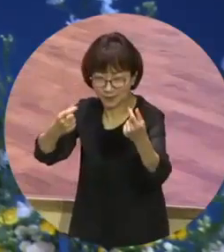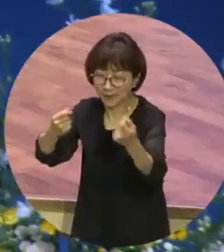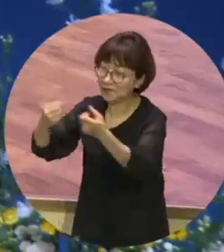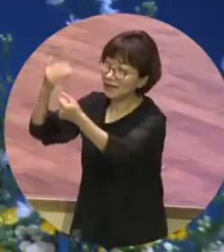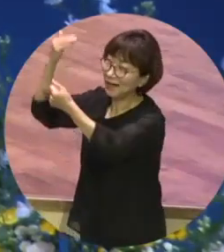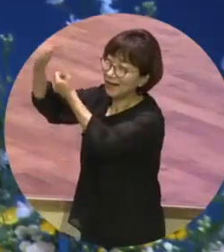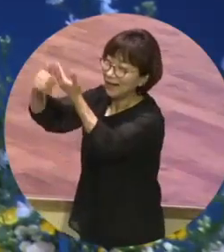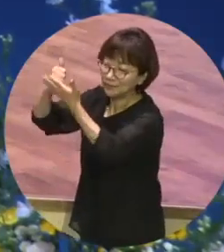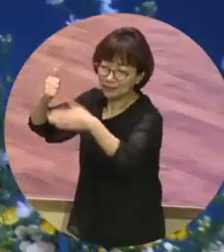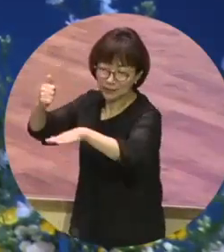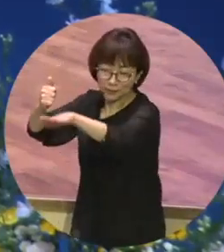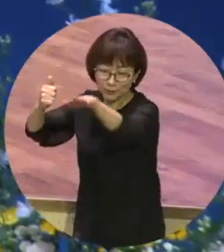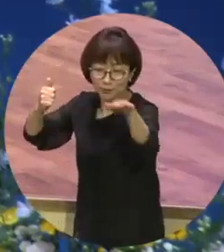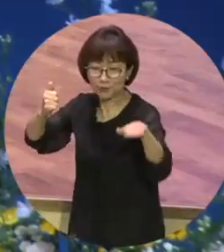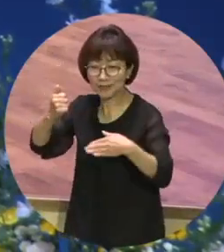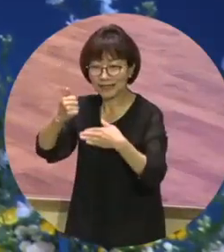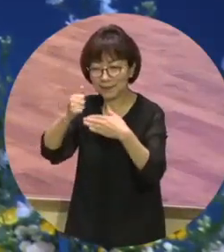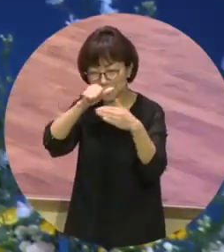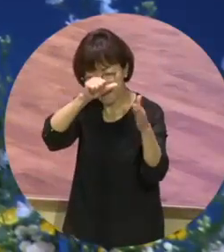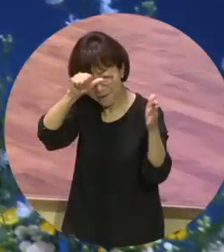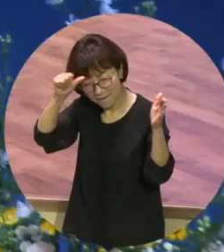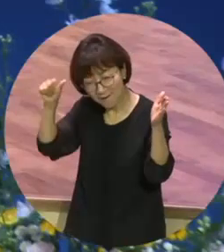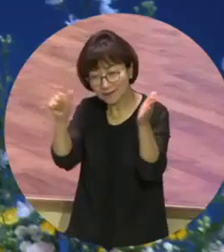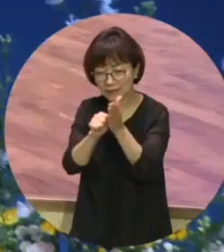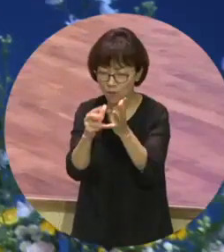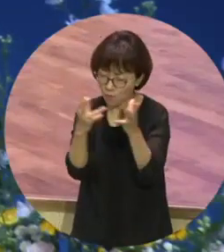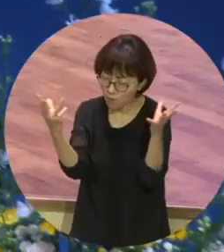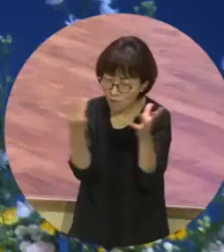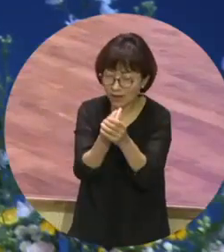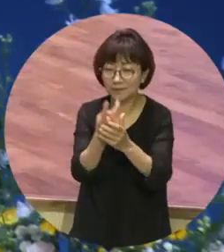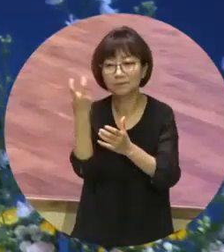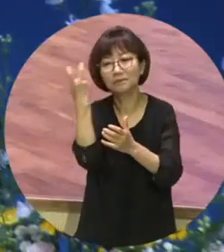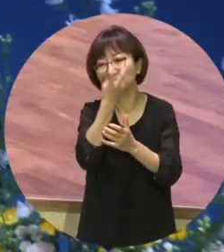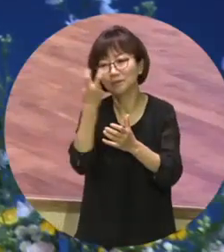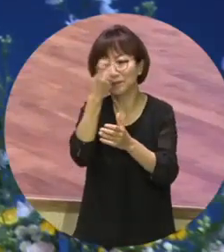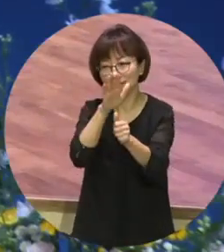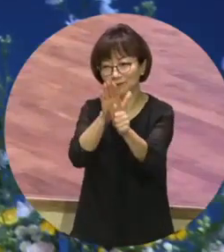것에 대해서 감사하라. 완벽한 보장이요.